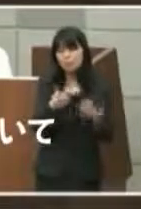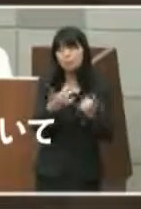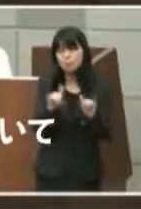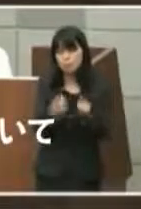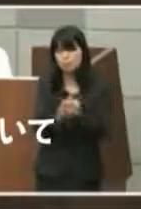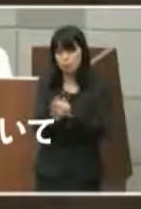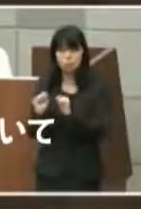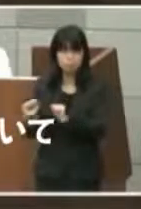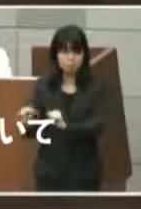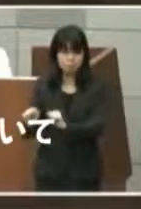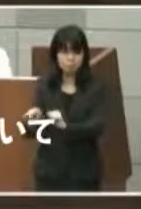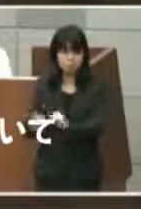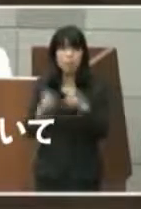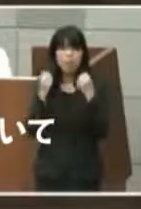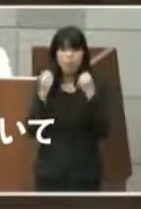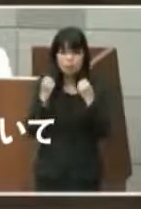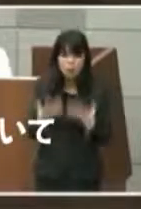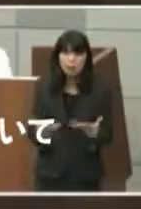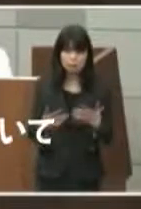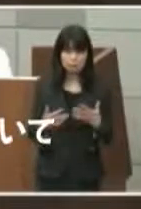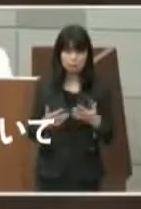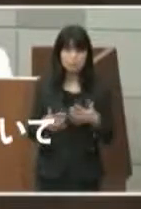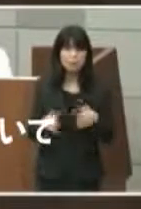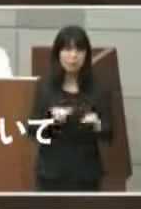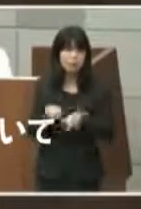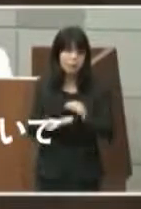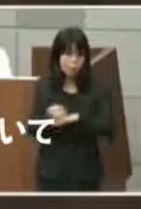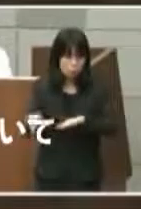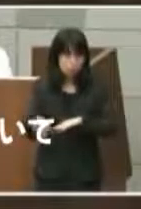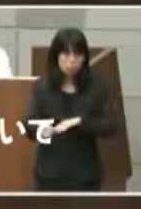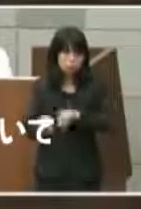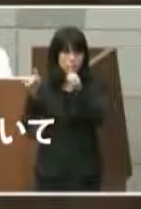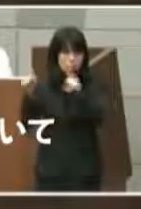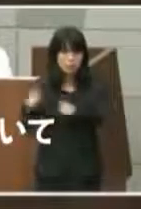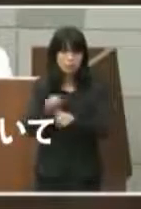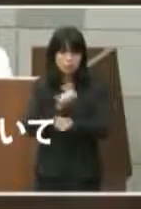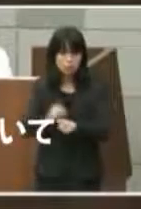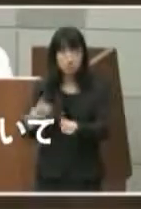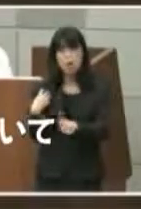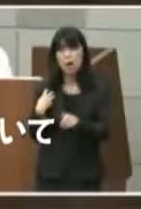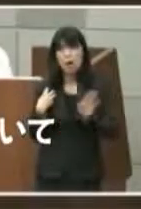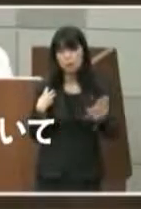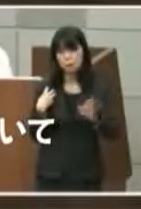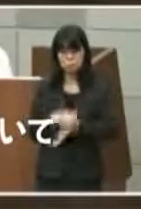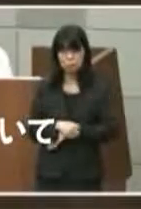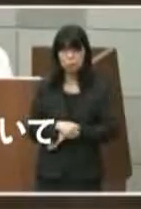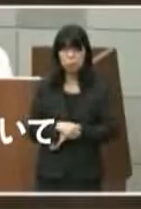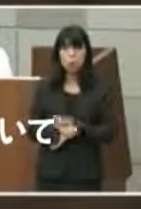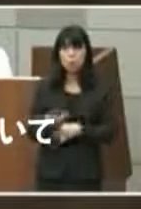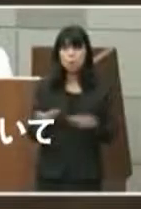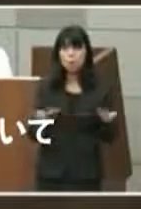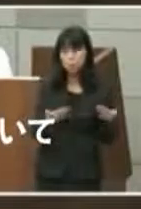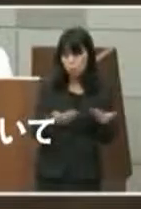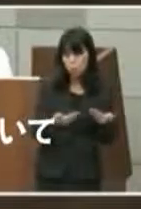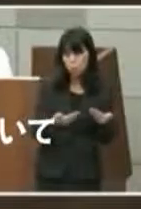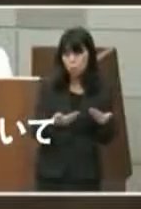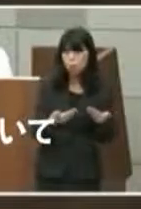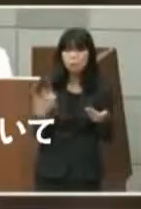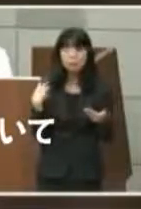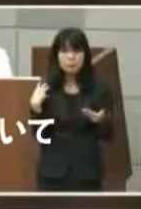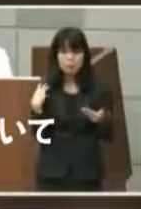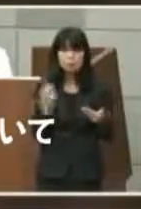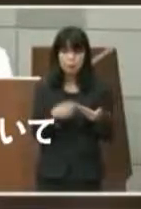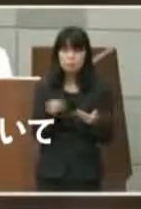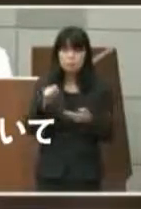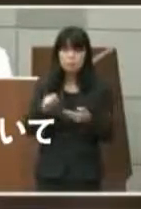をはじめ新規施策立案、訴訟事務等に従事しています。これらの職務と職責は事務